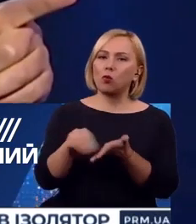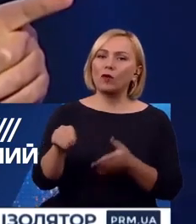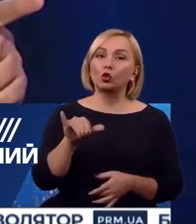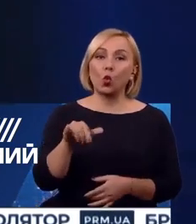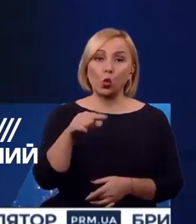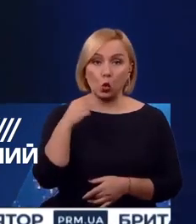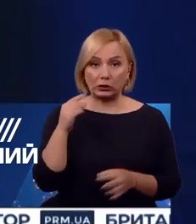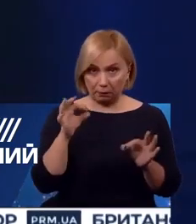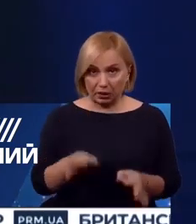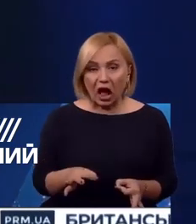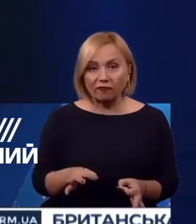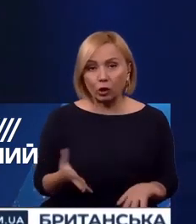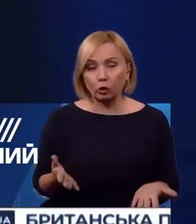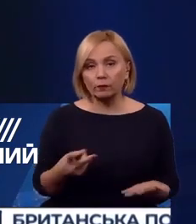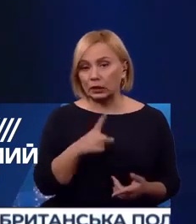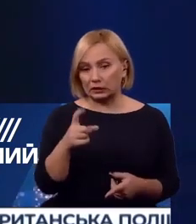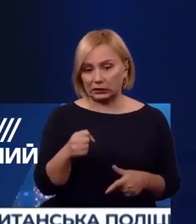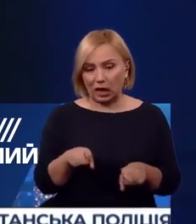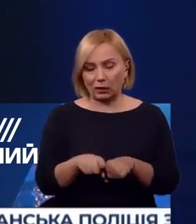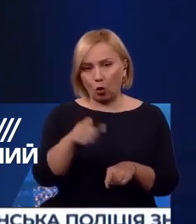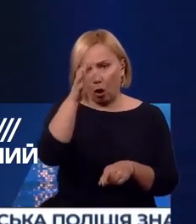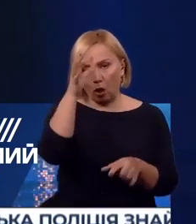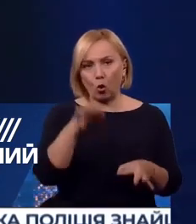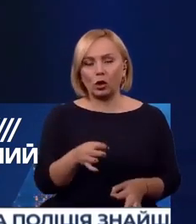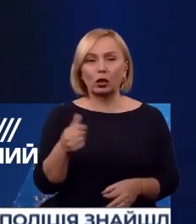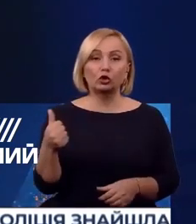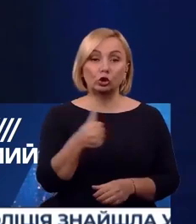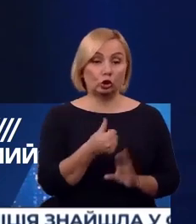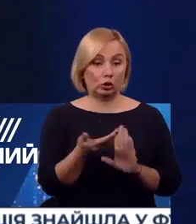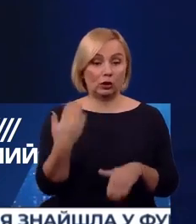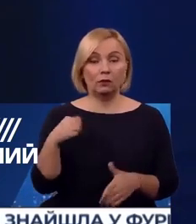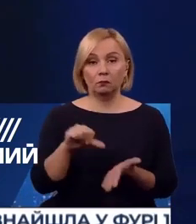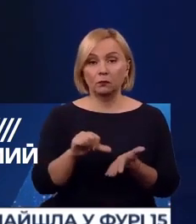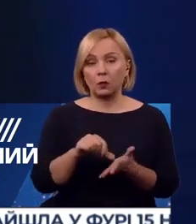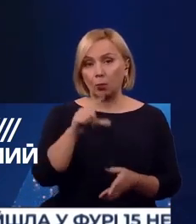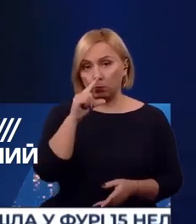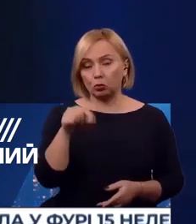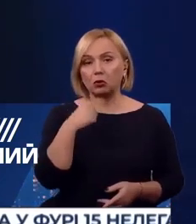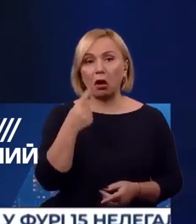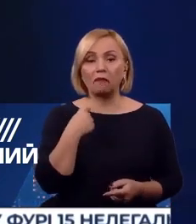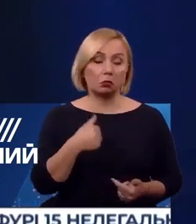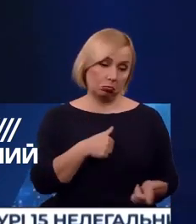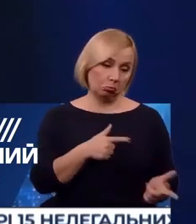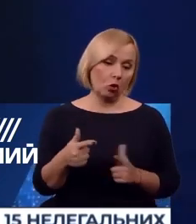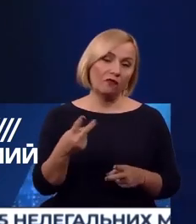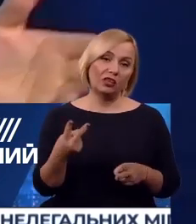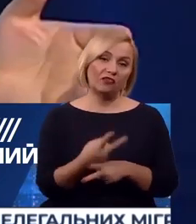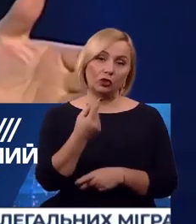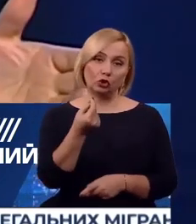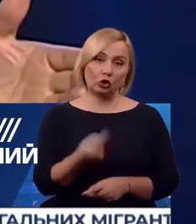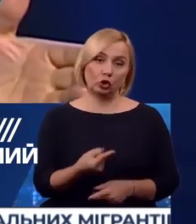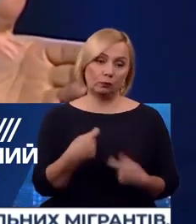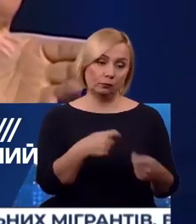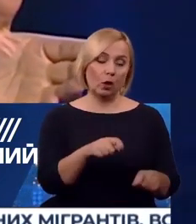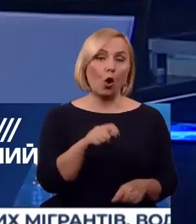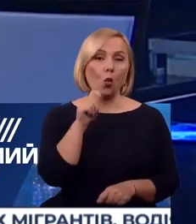такою логікою, тиждень тому Путін виступив і сказав, що ми готові Україні вдвічі дешевше давати газ. Яка